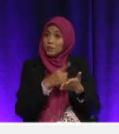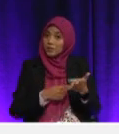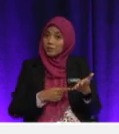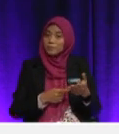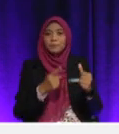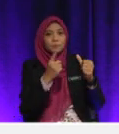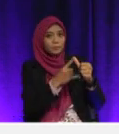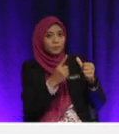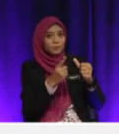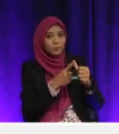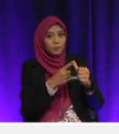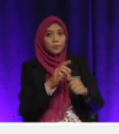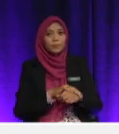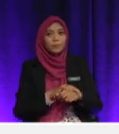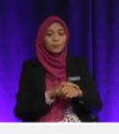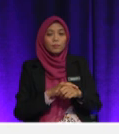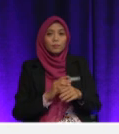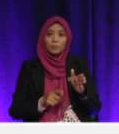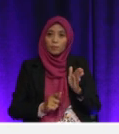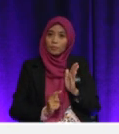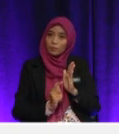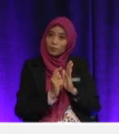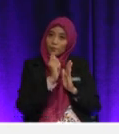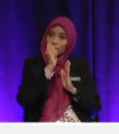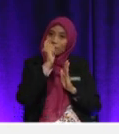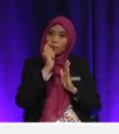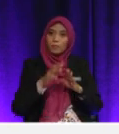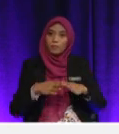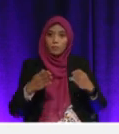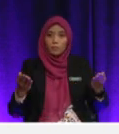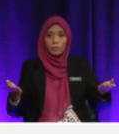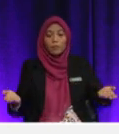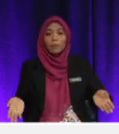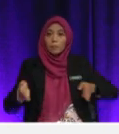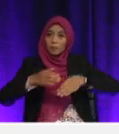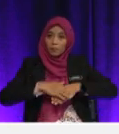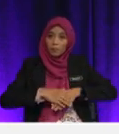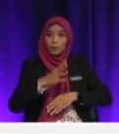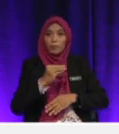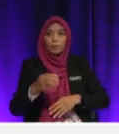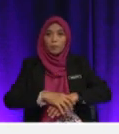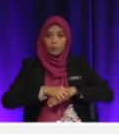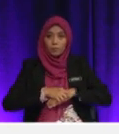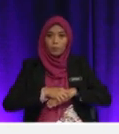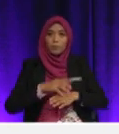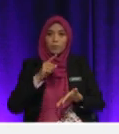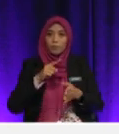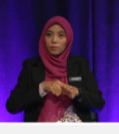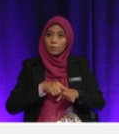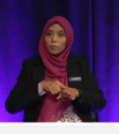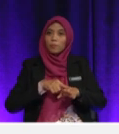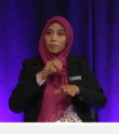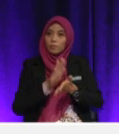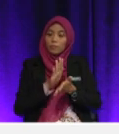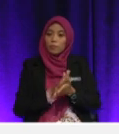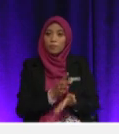pertama mempertingkatkan pengajaran bahasa Melayu dan bahasa Inggris di sekolah Cina ya yang